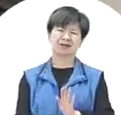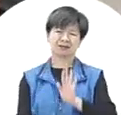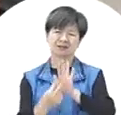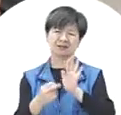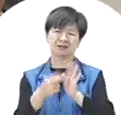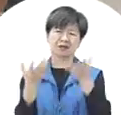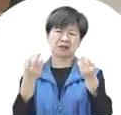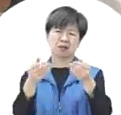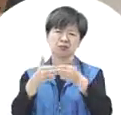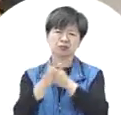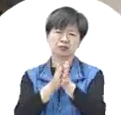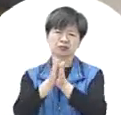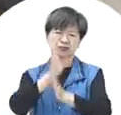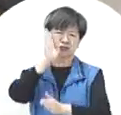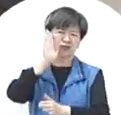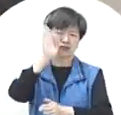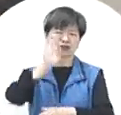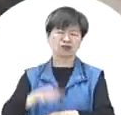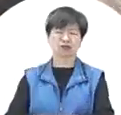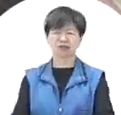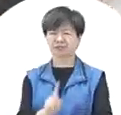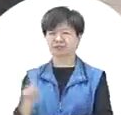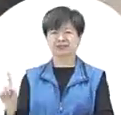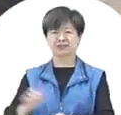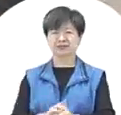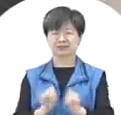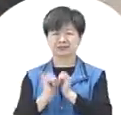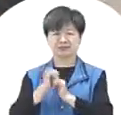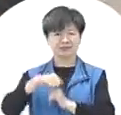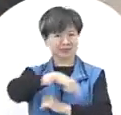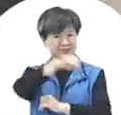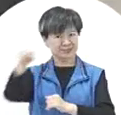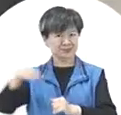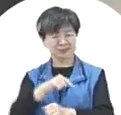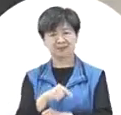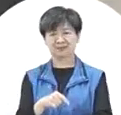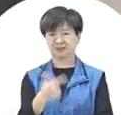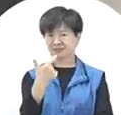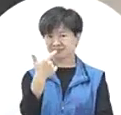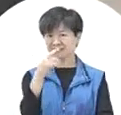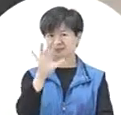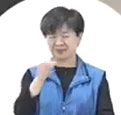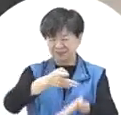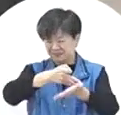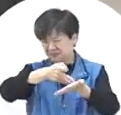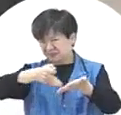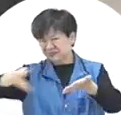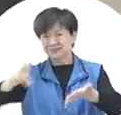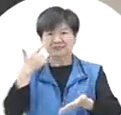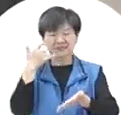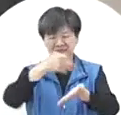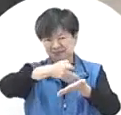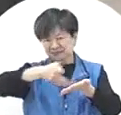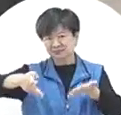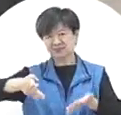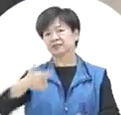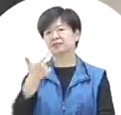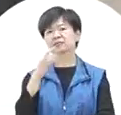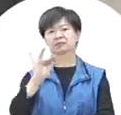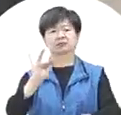求干嘛的哈。 我都确认过， 我们现在民间团体 有 600联署的家长，超过600